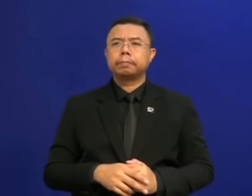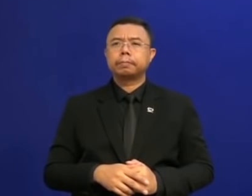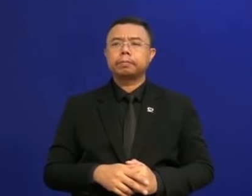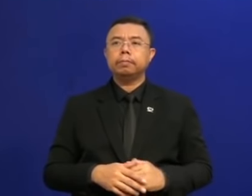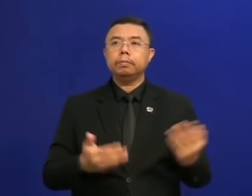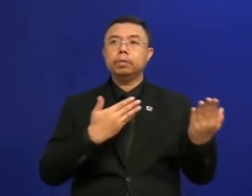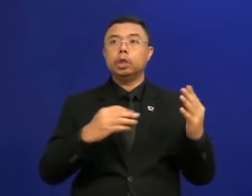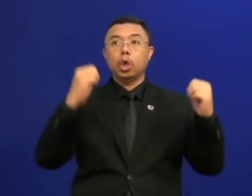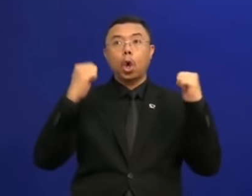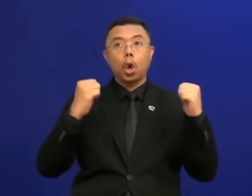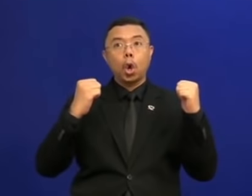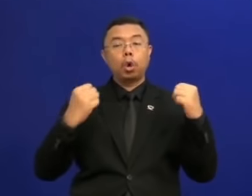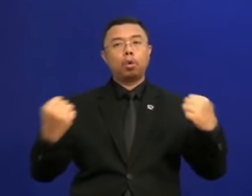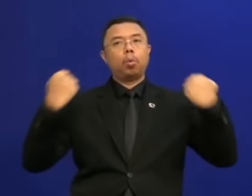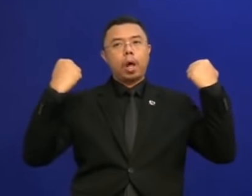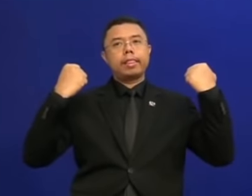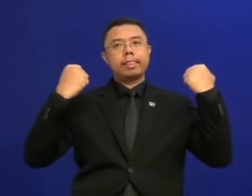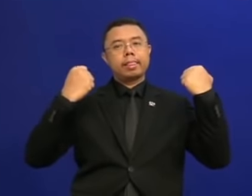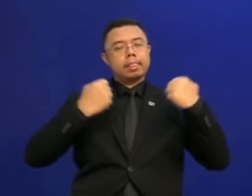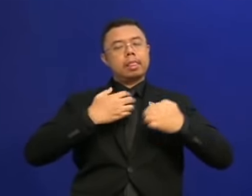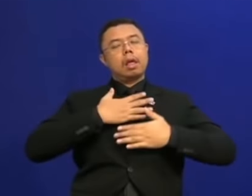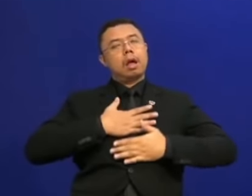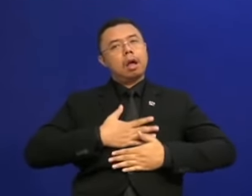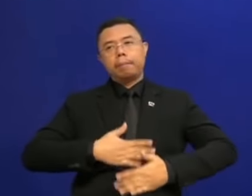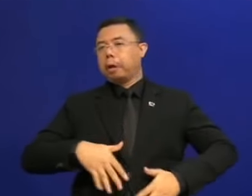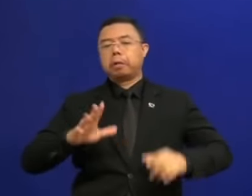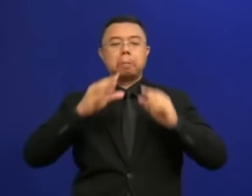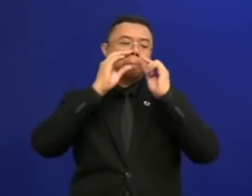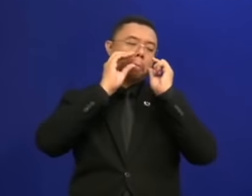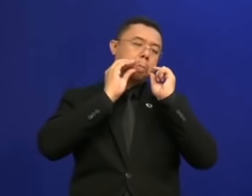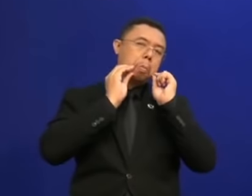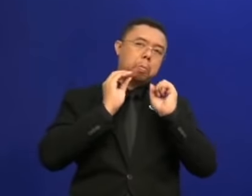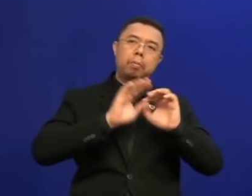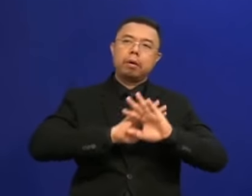Ini kokoh, tabah, tidak bersungut-sungut.